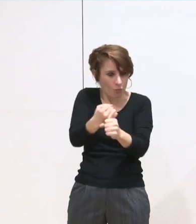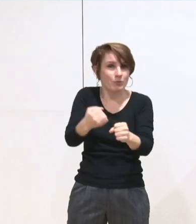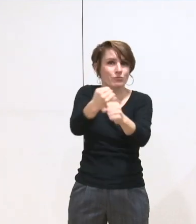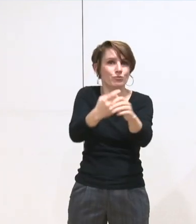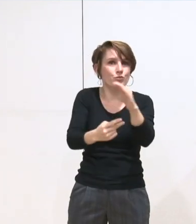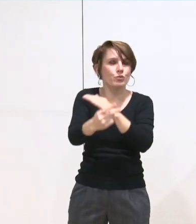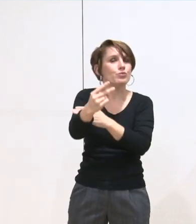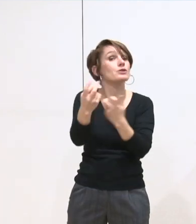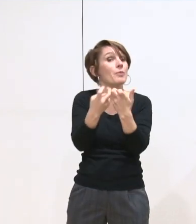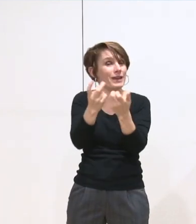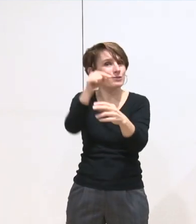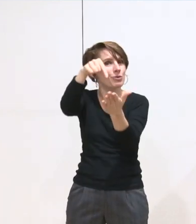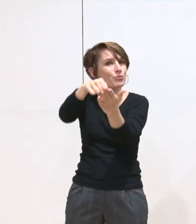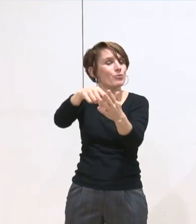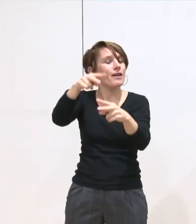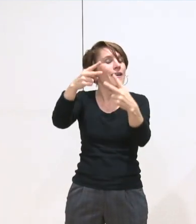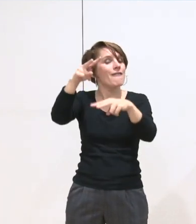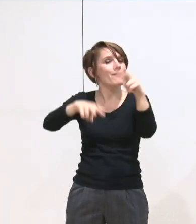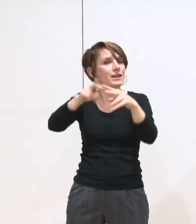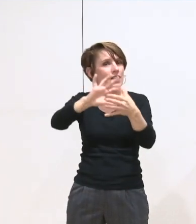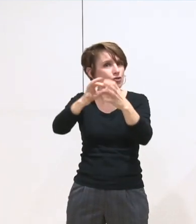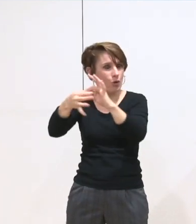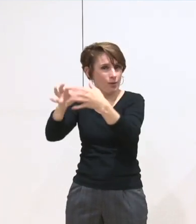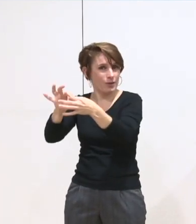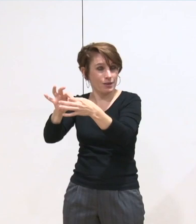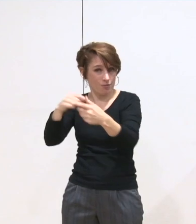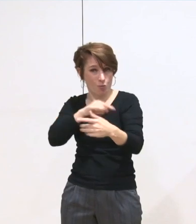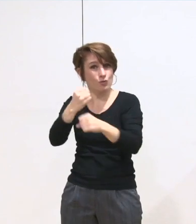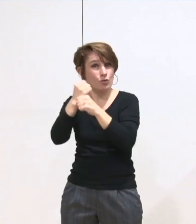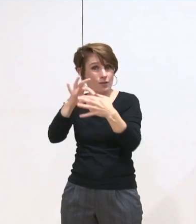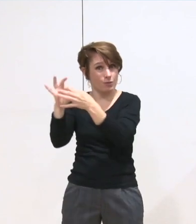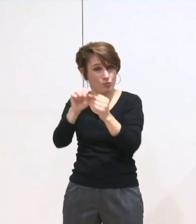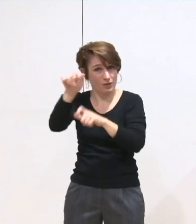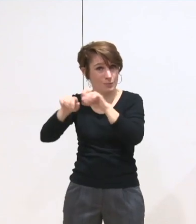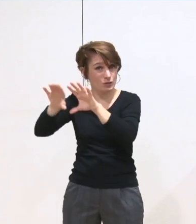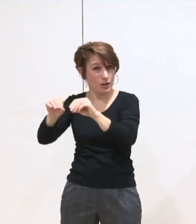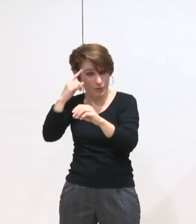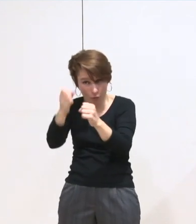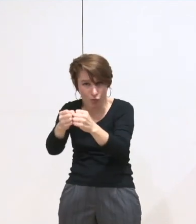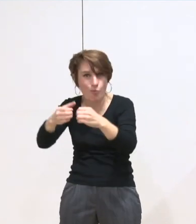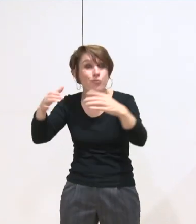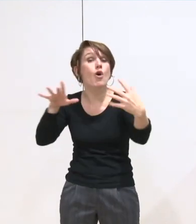nous maintenons cette volonté d'augmenter la présence humaine. En revanche,